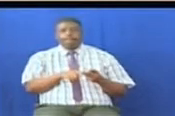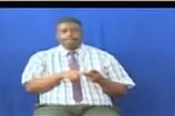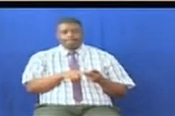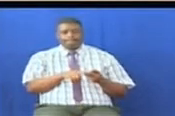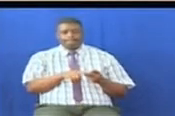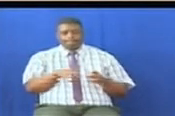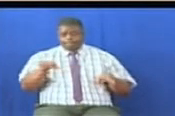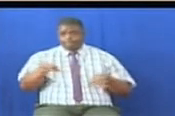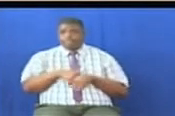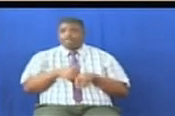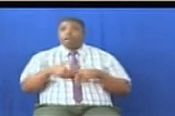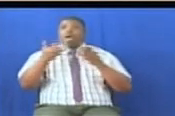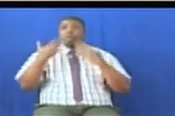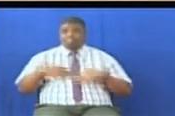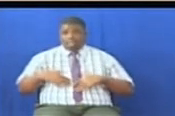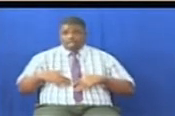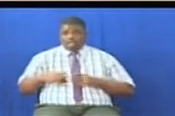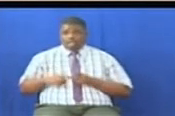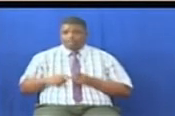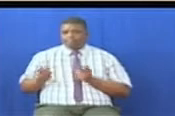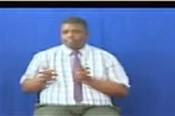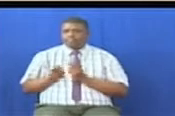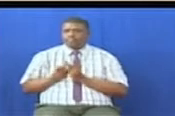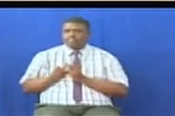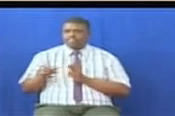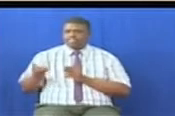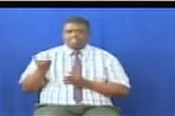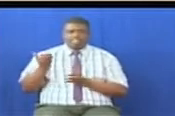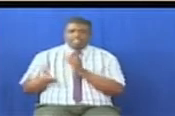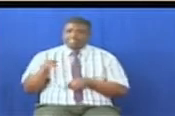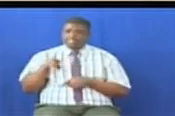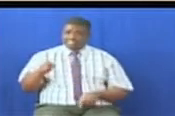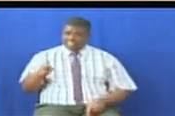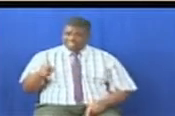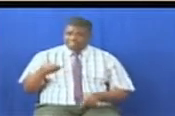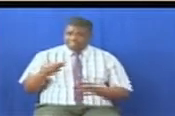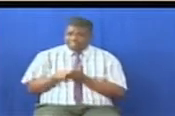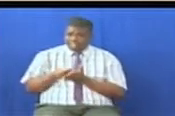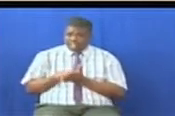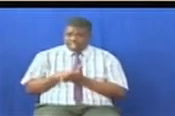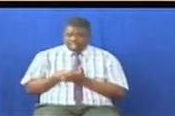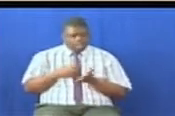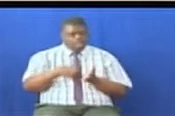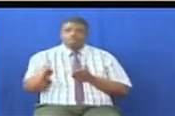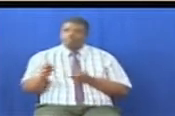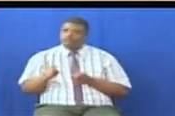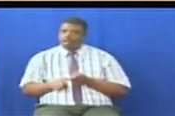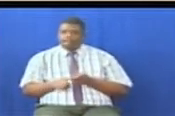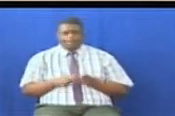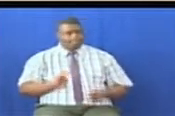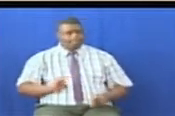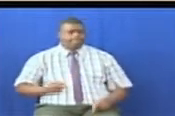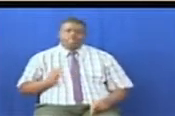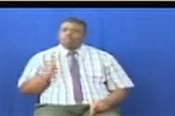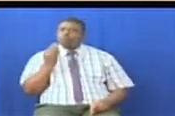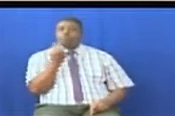Mheshimiwa Spika, hapo hapo kiasi hicho cha fedha ambacho kinakuwa hakijalipwa, kiasi cha bilioni 2